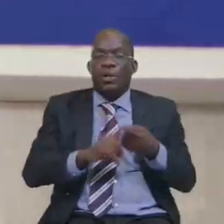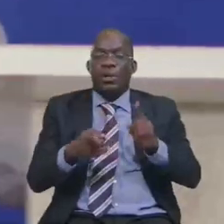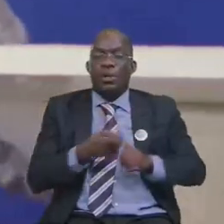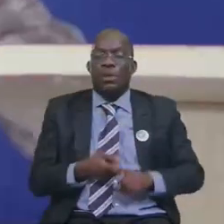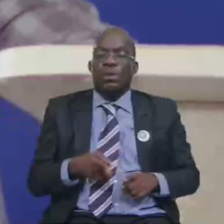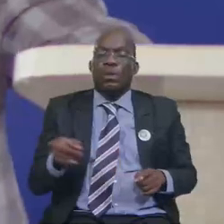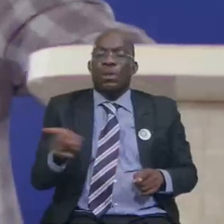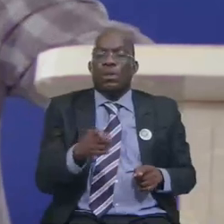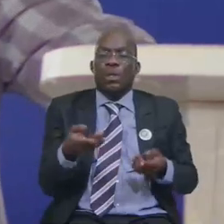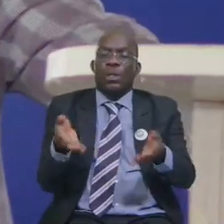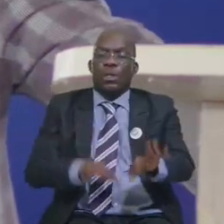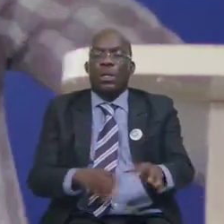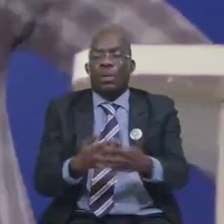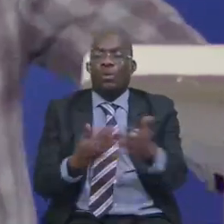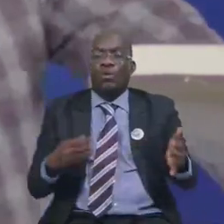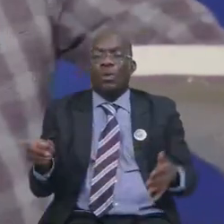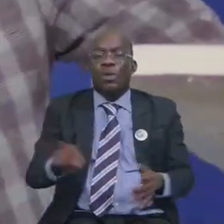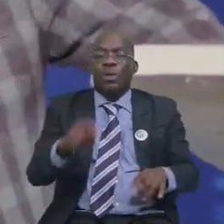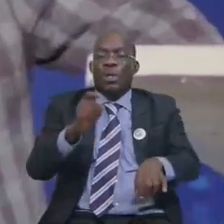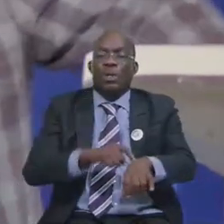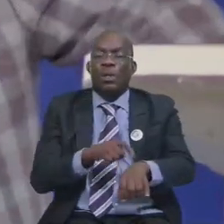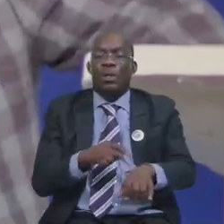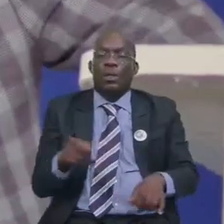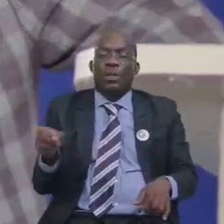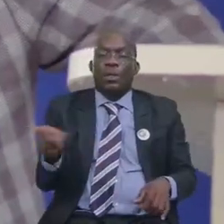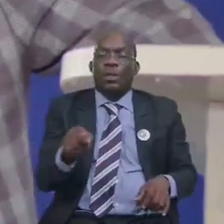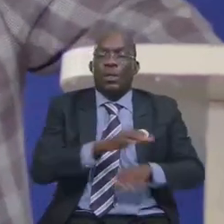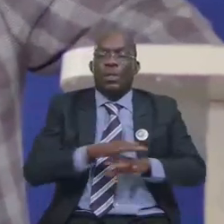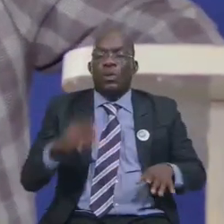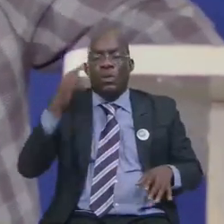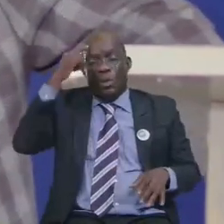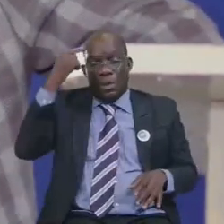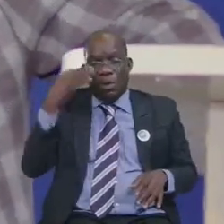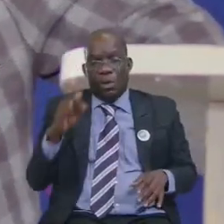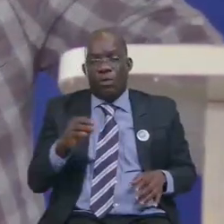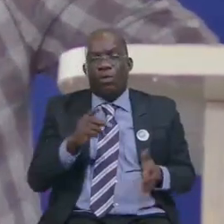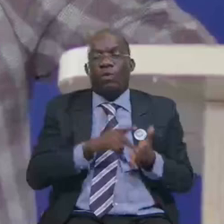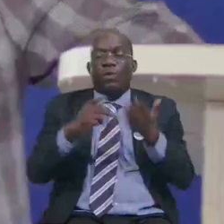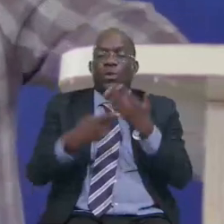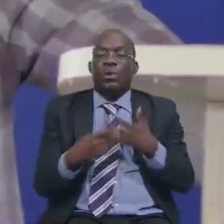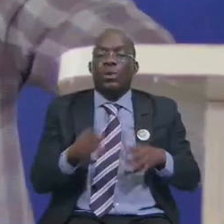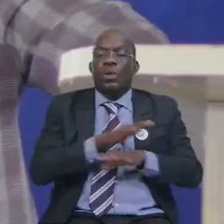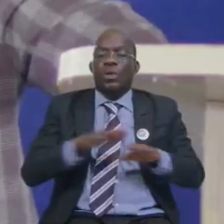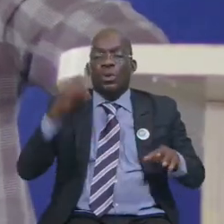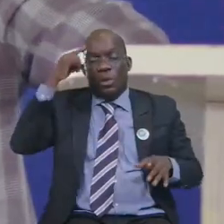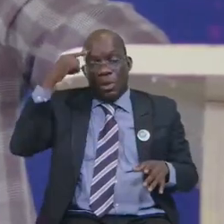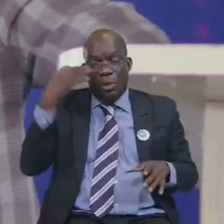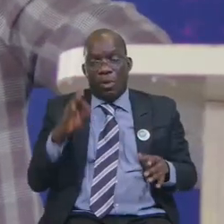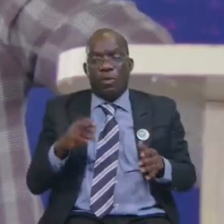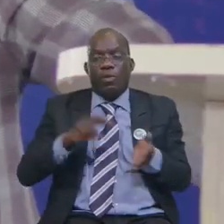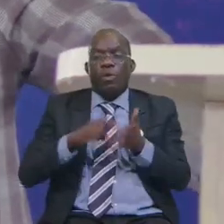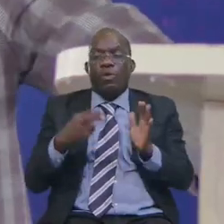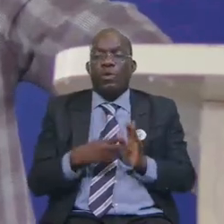gens sont morts avant le temps et de penser pas au projet une pensée pas aux objectifs il était